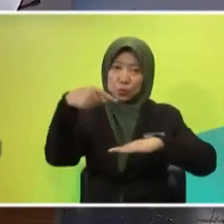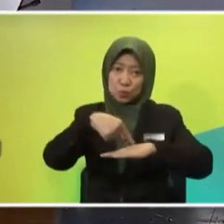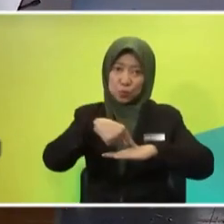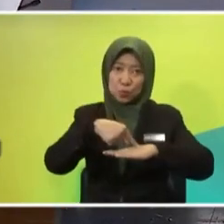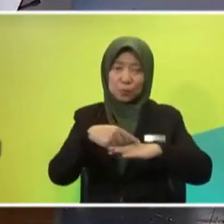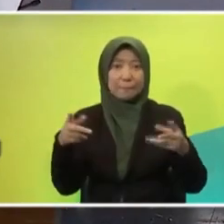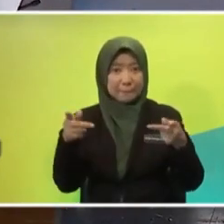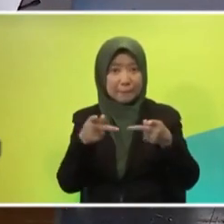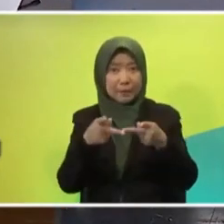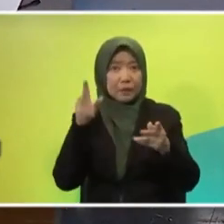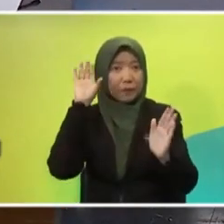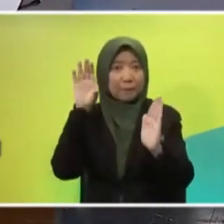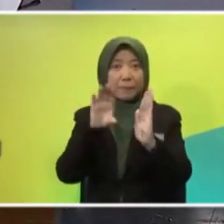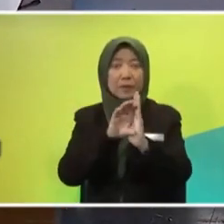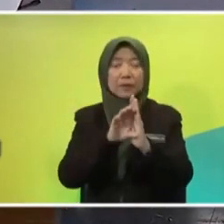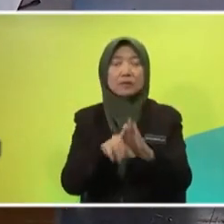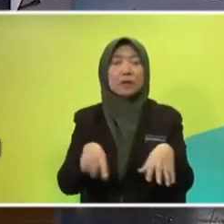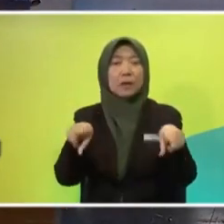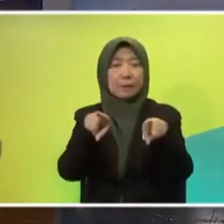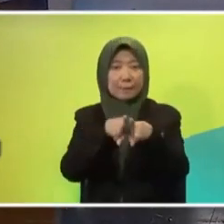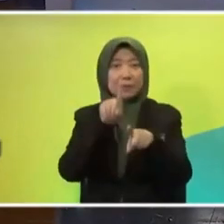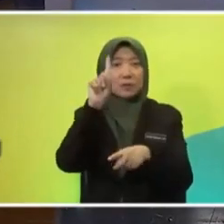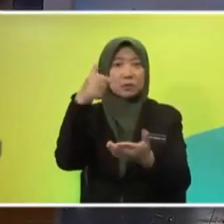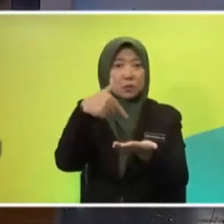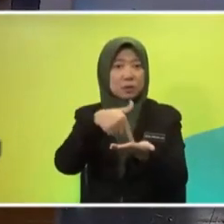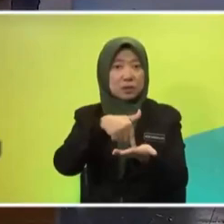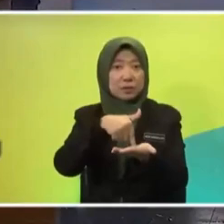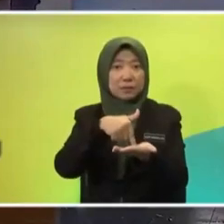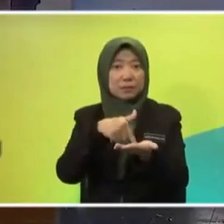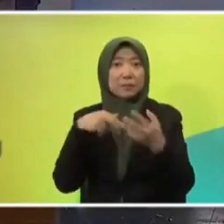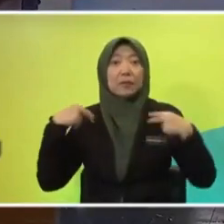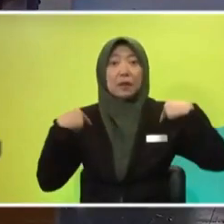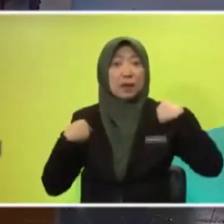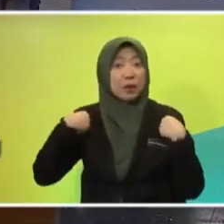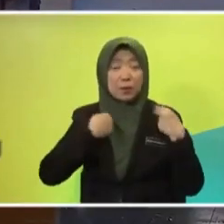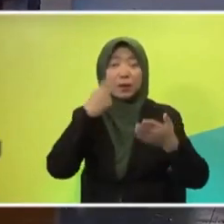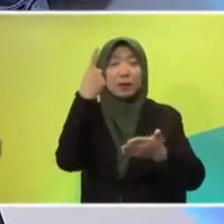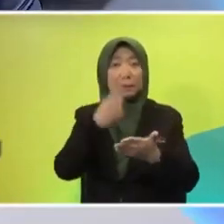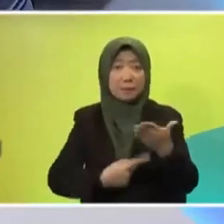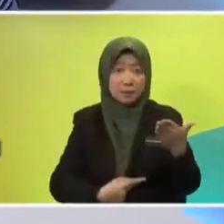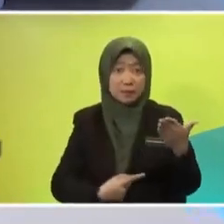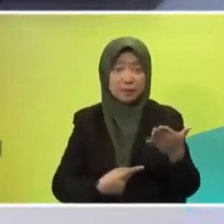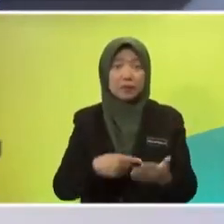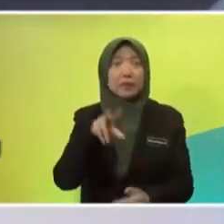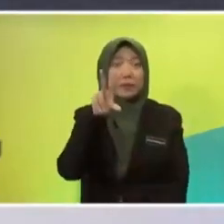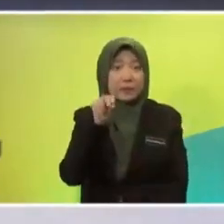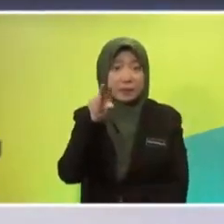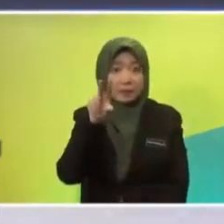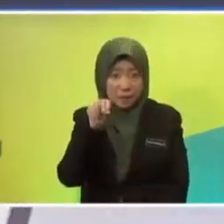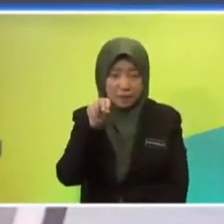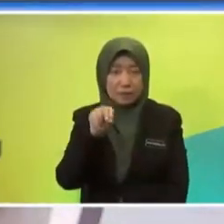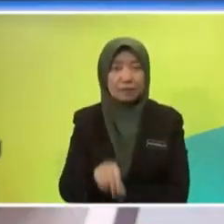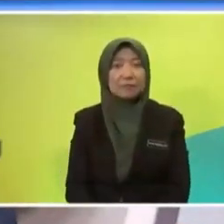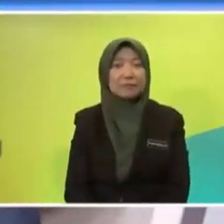sama. Saya cari lagi satu. Inikah dia haiwan yang dimasukkan? Ialah itik. Okey, saya masukkan di